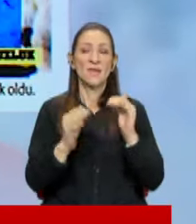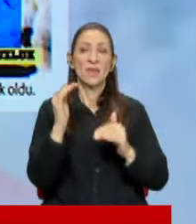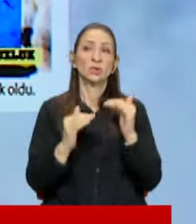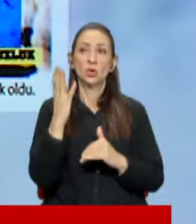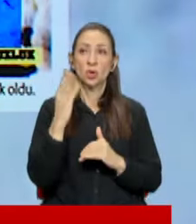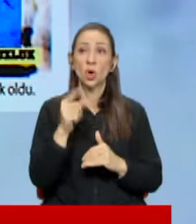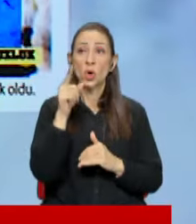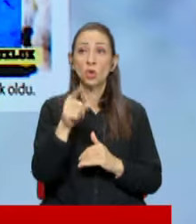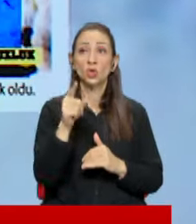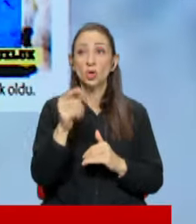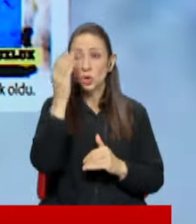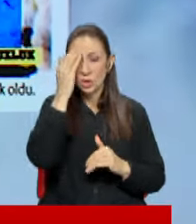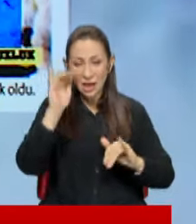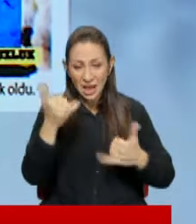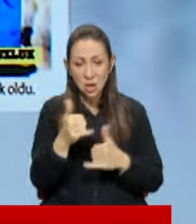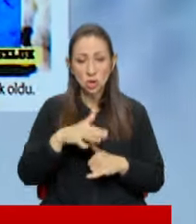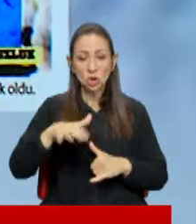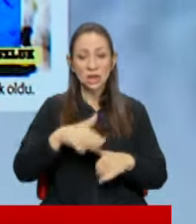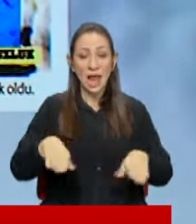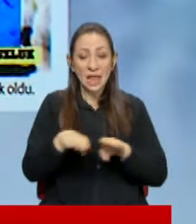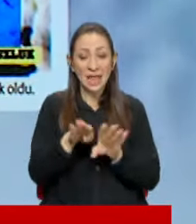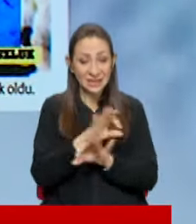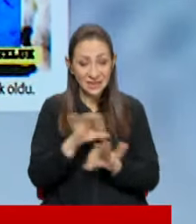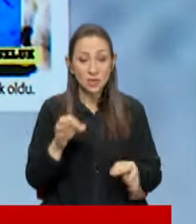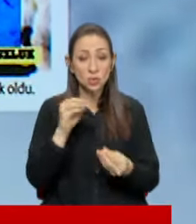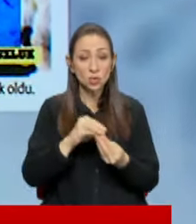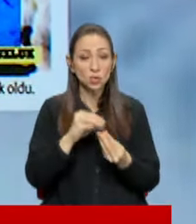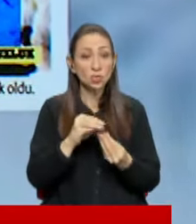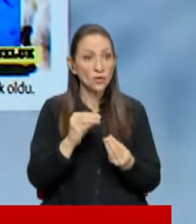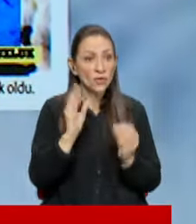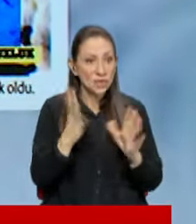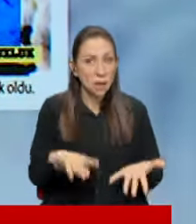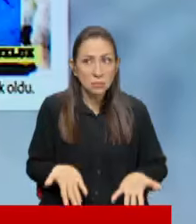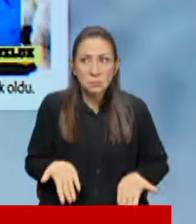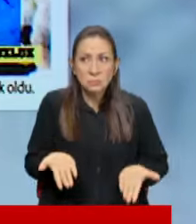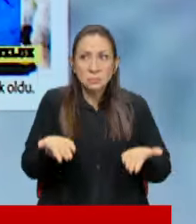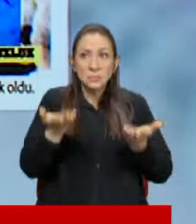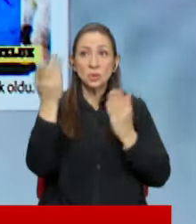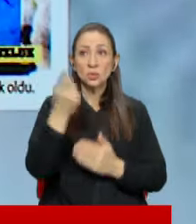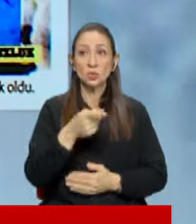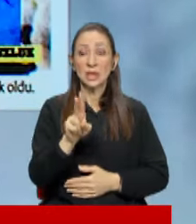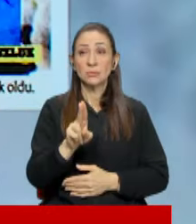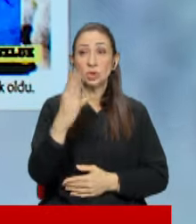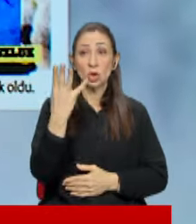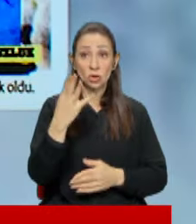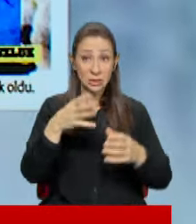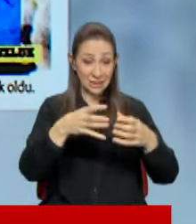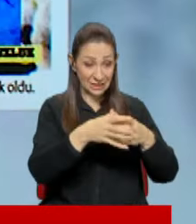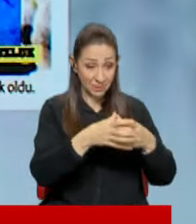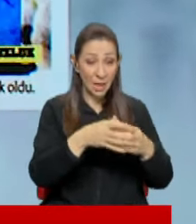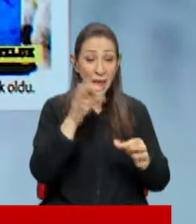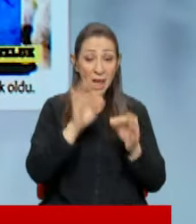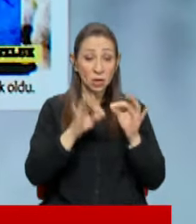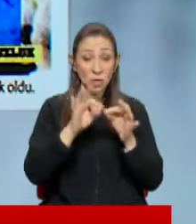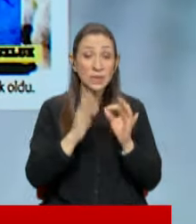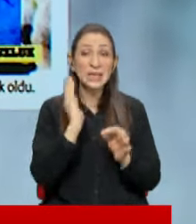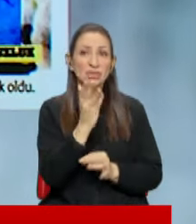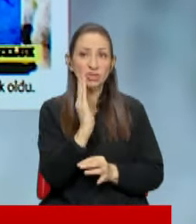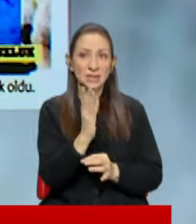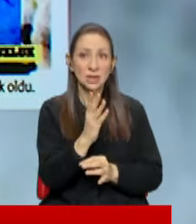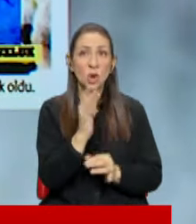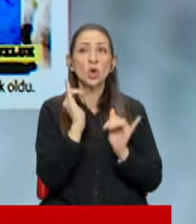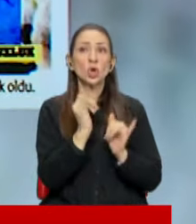oldu. Onu yoksulluk, sosyal adaletsizlik ve suç oranlarının artışı takip etti. %74'lük kesim ekonomideki